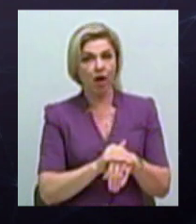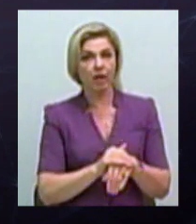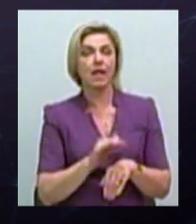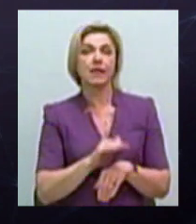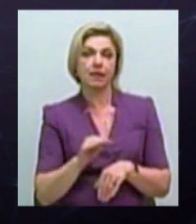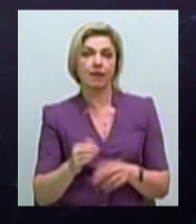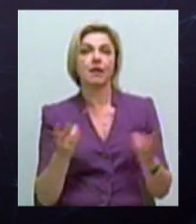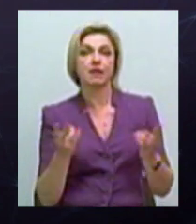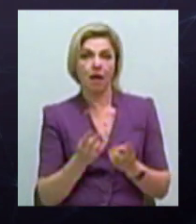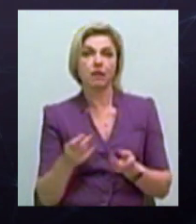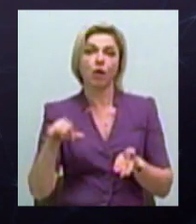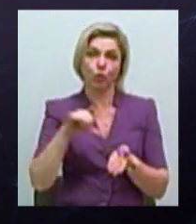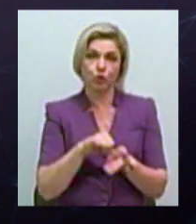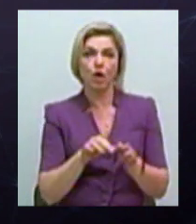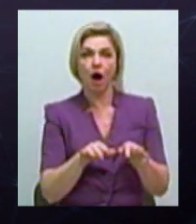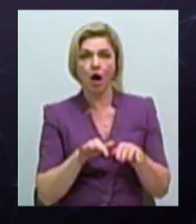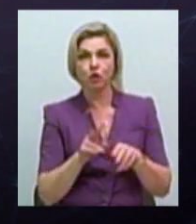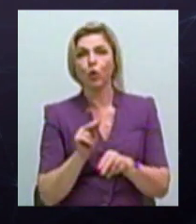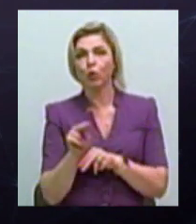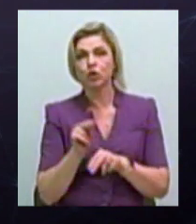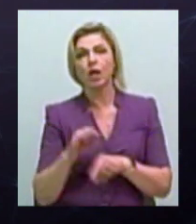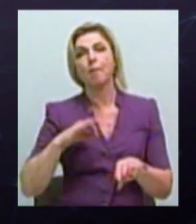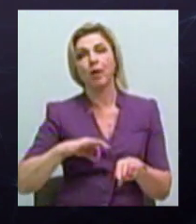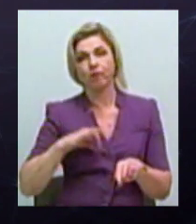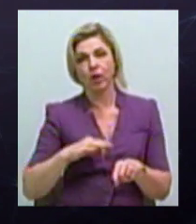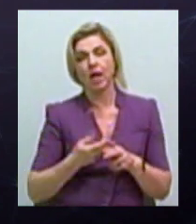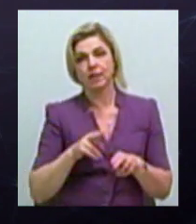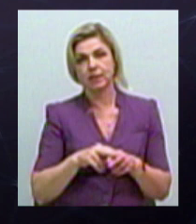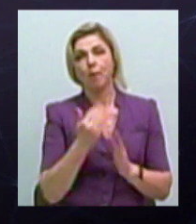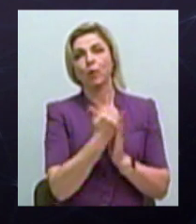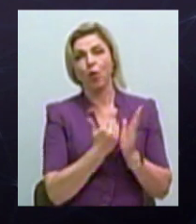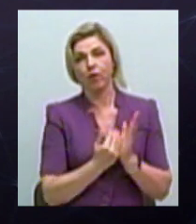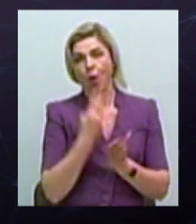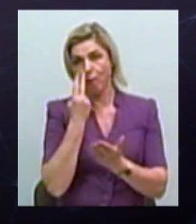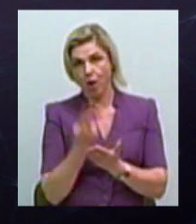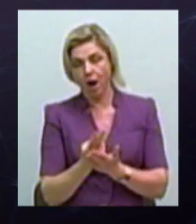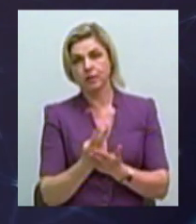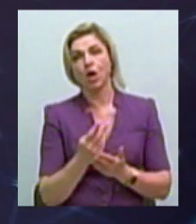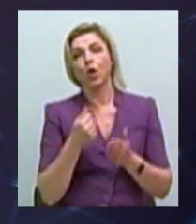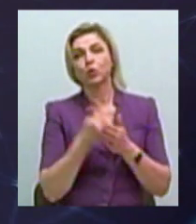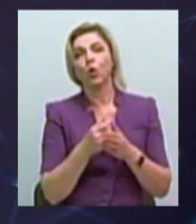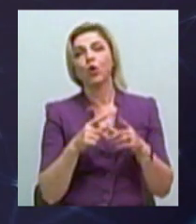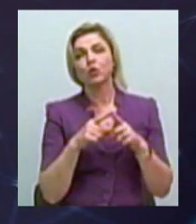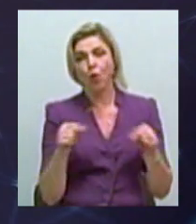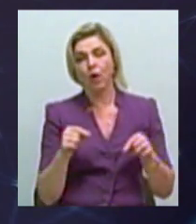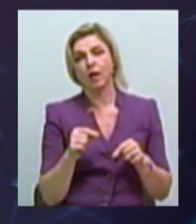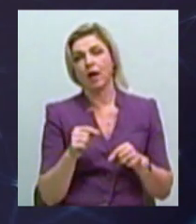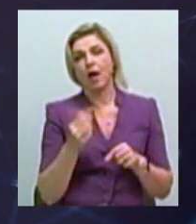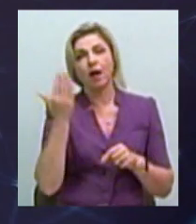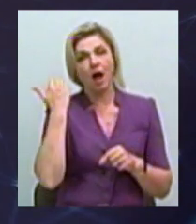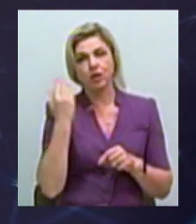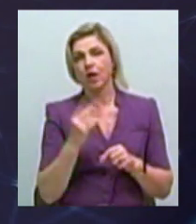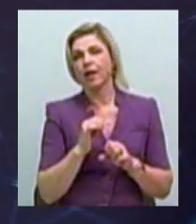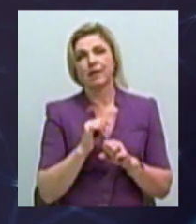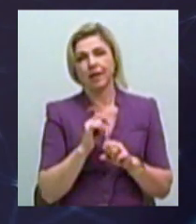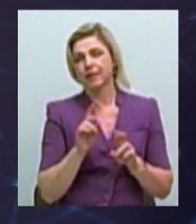дитину треба залучати до гаджетів, але вчити ними користуватися і ці програми спочатку показувати. Дитині дошкільного віку раніше не рекомендували